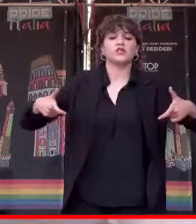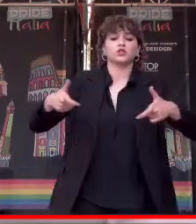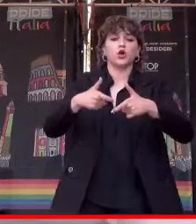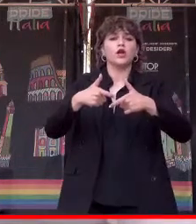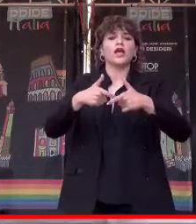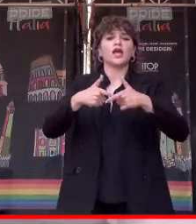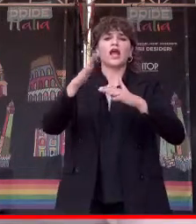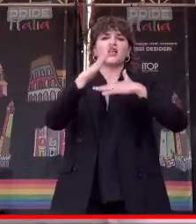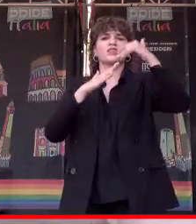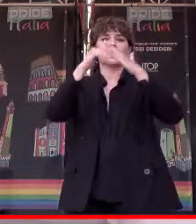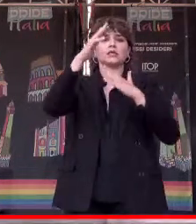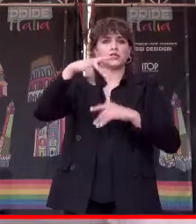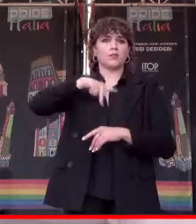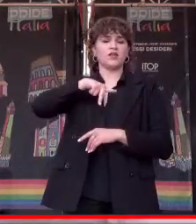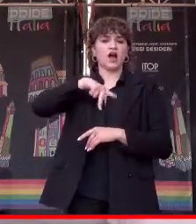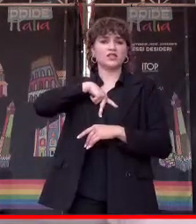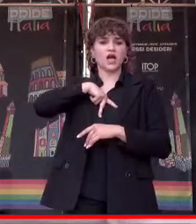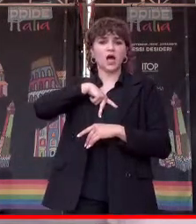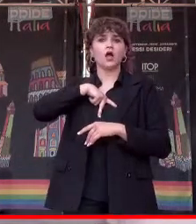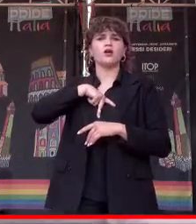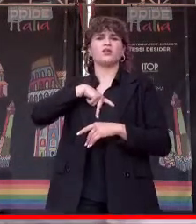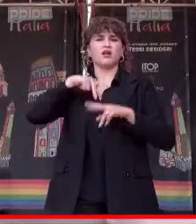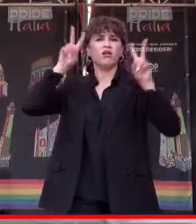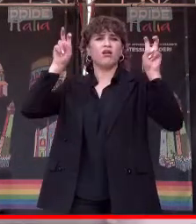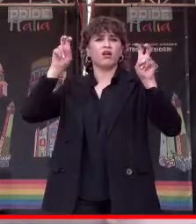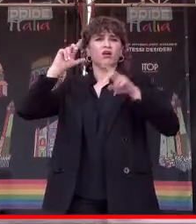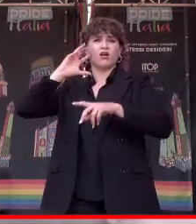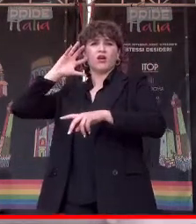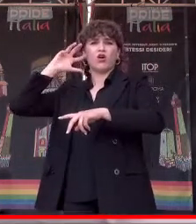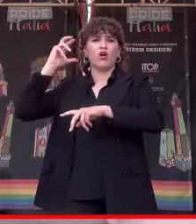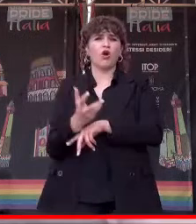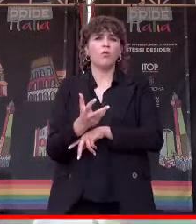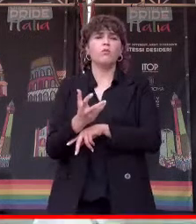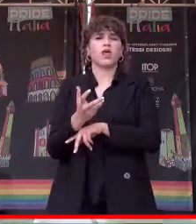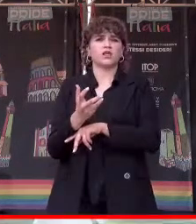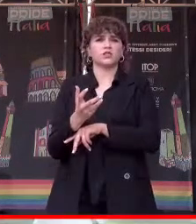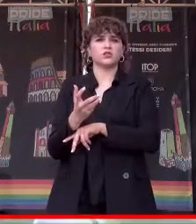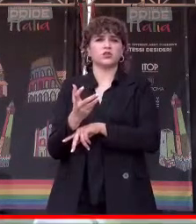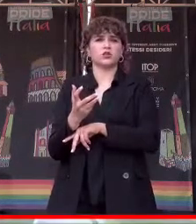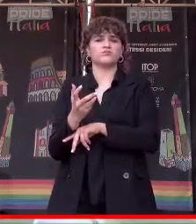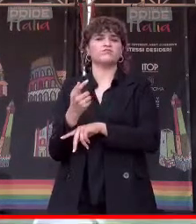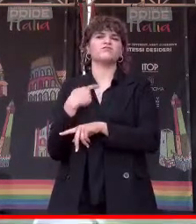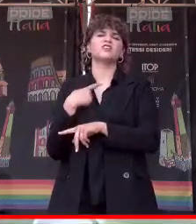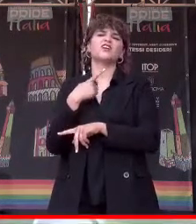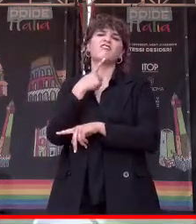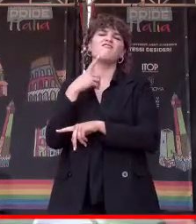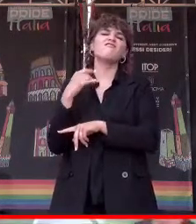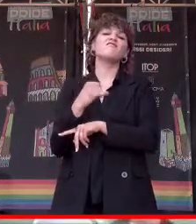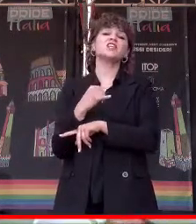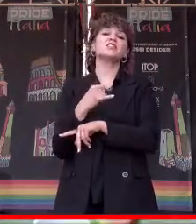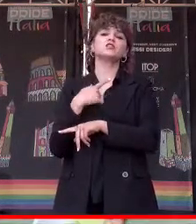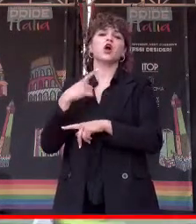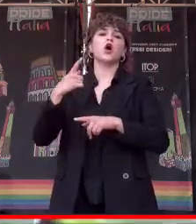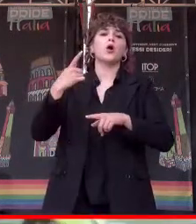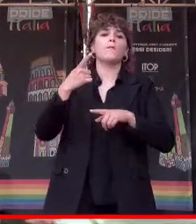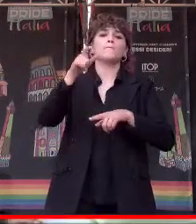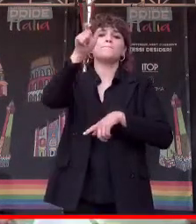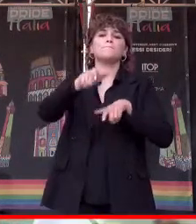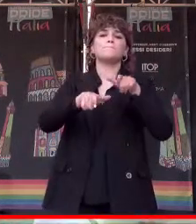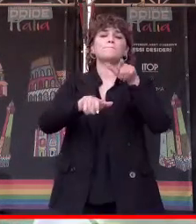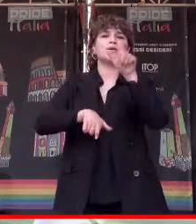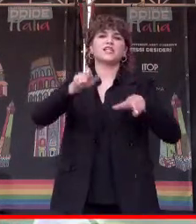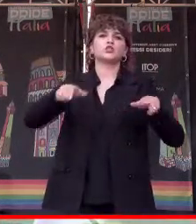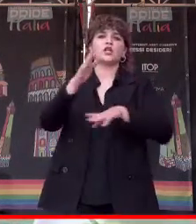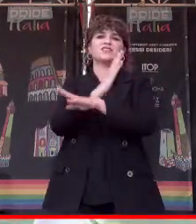abbastanza complesso, perché io penso una cosa: siccome c'è un po' il vizio di vedere le persone con disabilità come persone asessuate, che non abbiano una vita